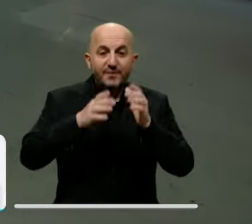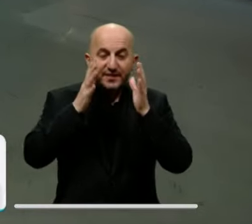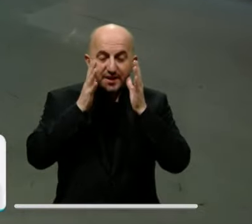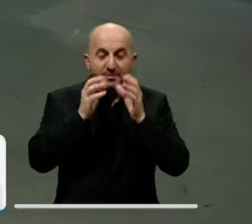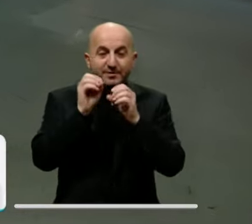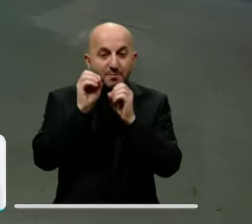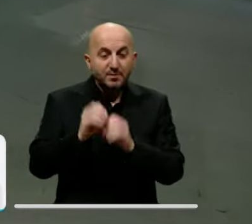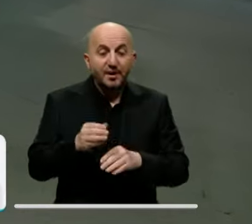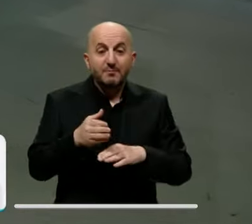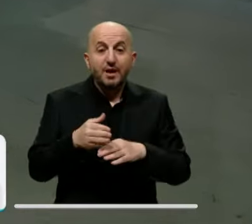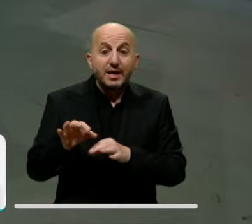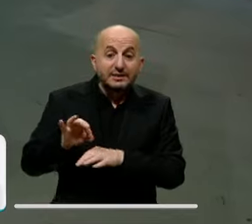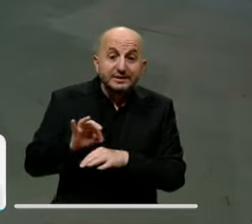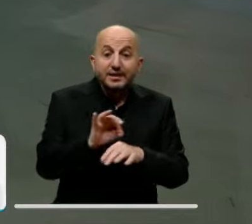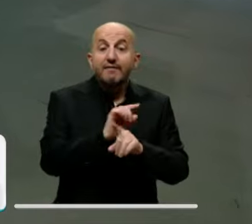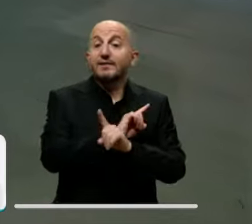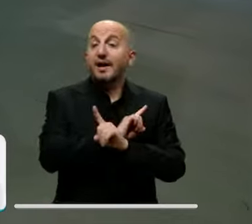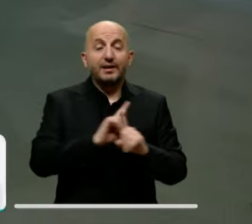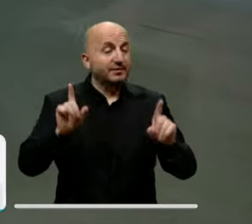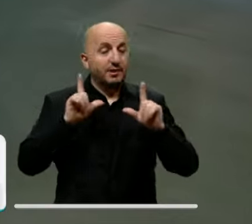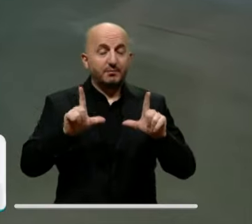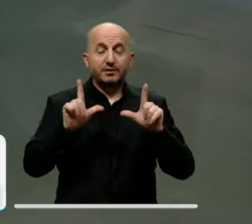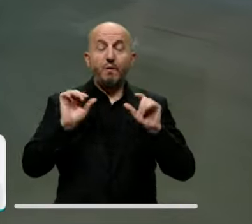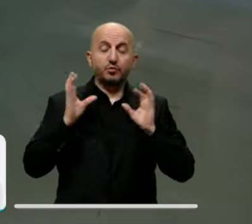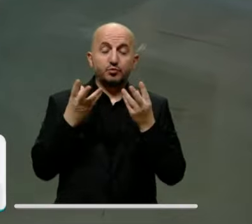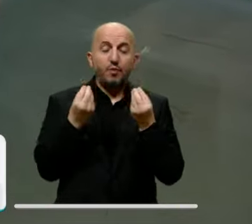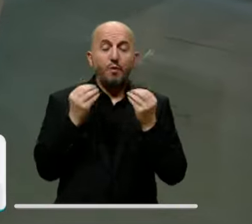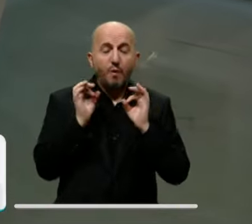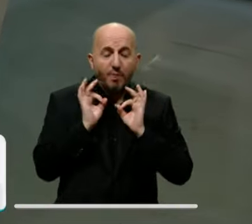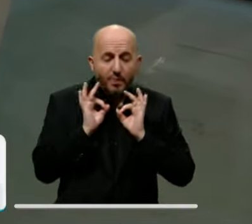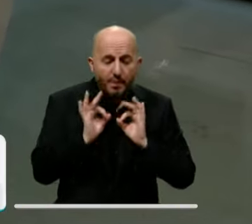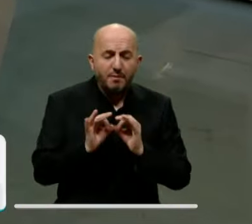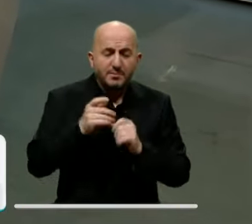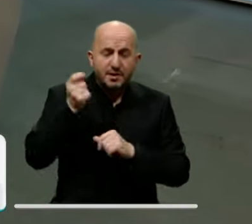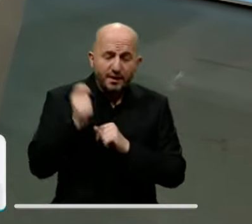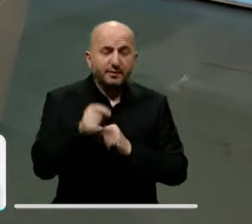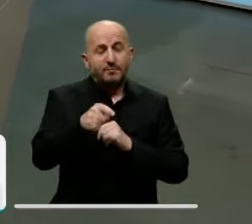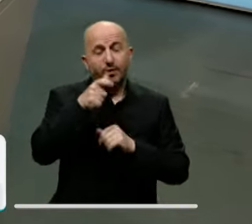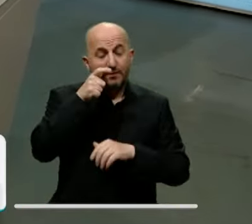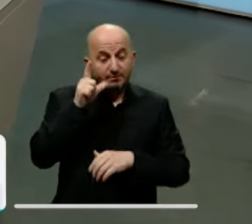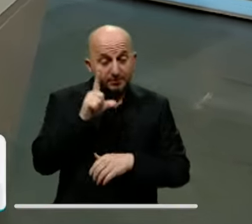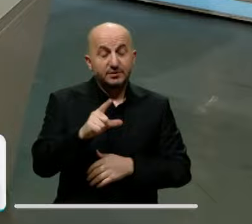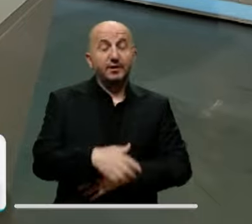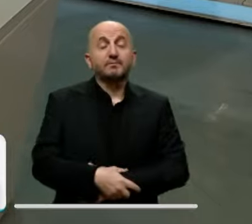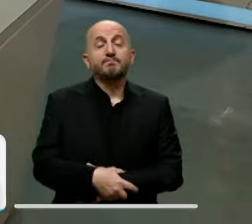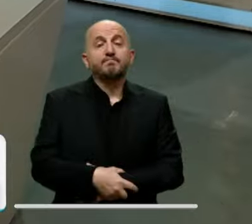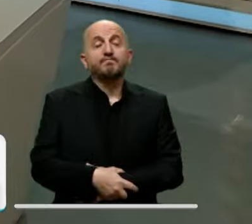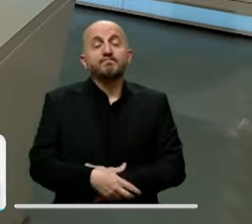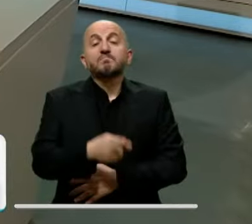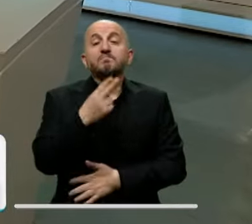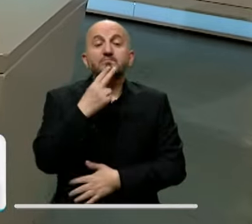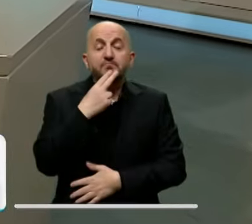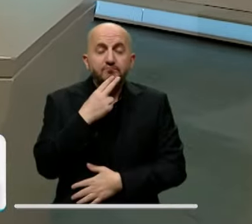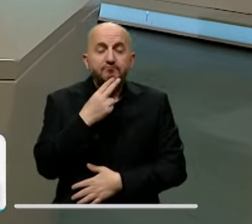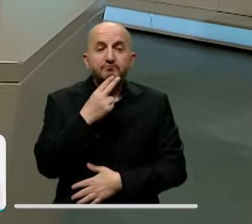etmeye sevk etmemelidir bu nokta çok önemli gerçekten buna dikkat etmemiz lazım işte burada da hanımefendi